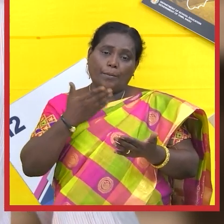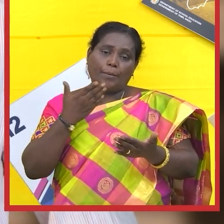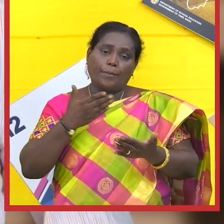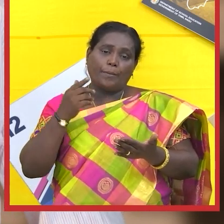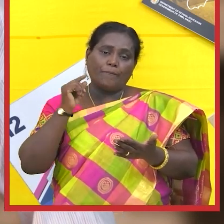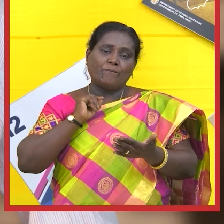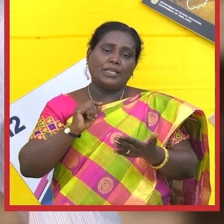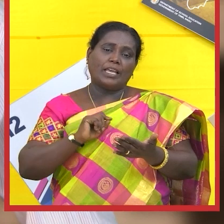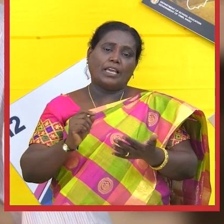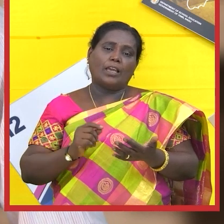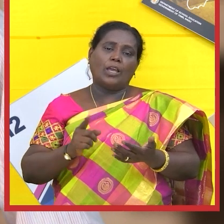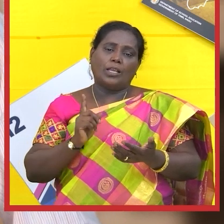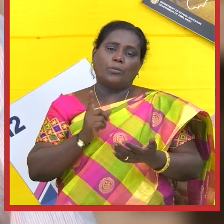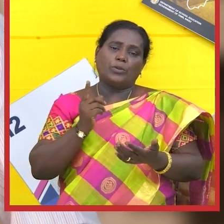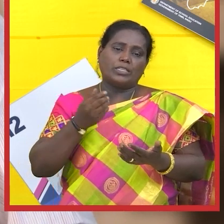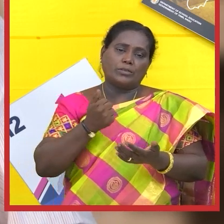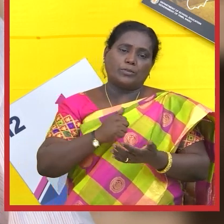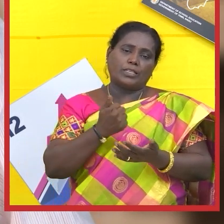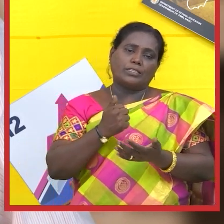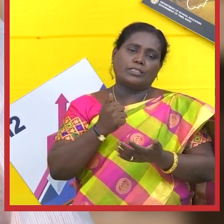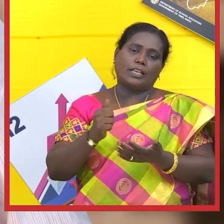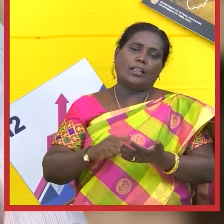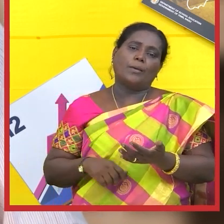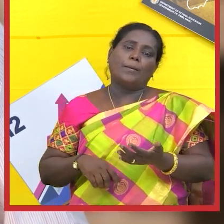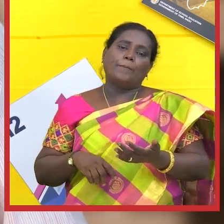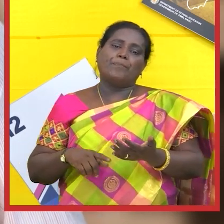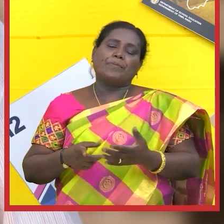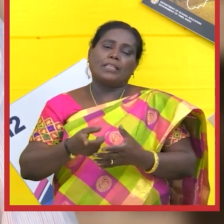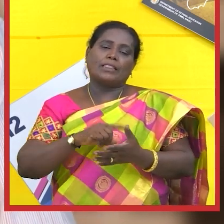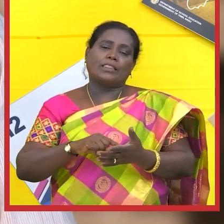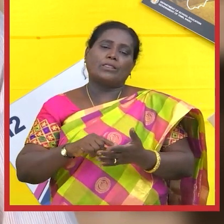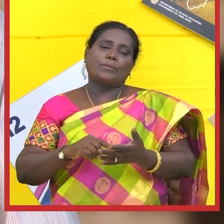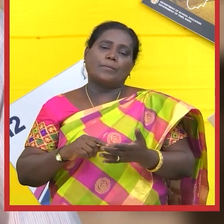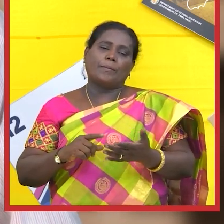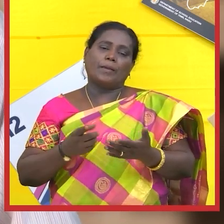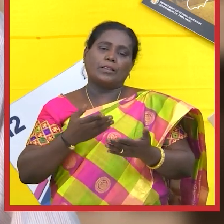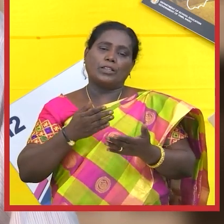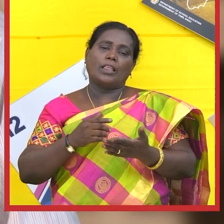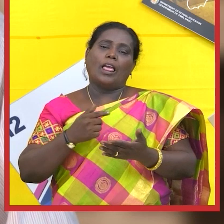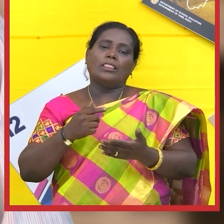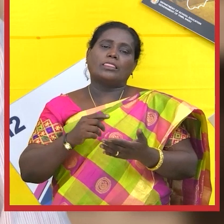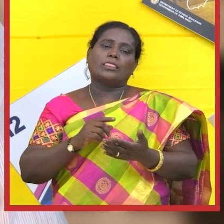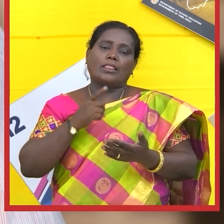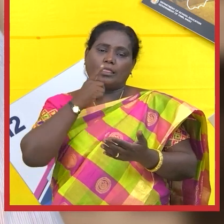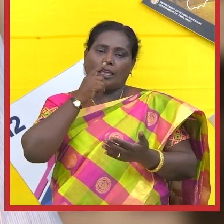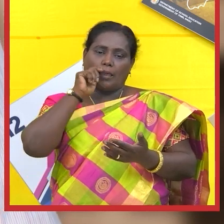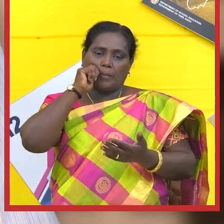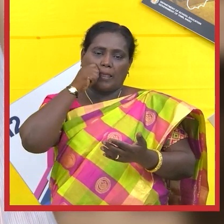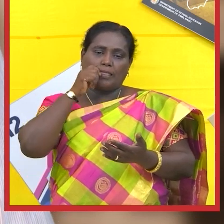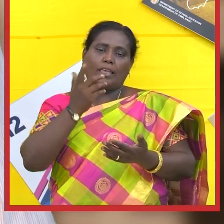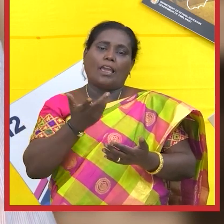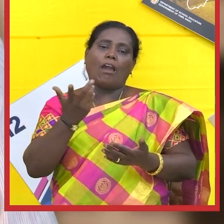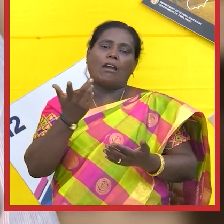செய்யலாம். குறிப்பாக தமிழ் தூய்மைவாதத்தின் தந்தை யார் என்று நீங்கள் கேள்விப்படலாம். தூய்மைவாதத்தின் தந்தை